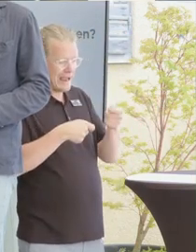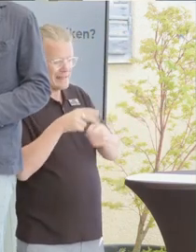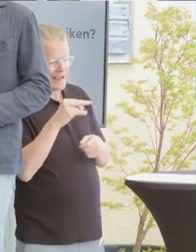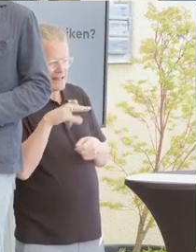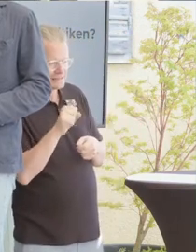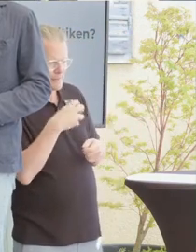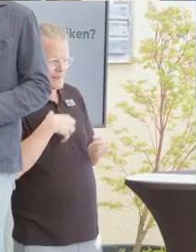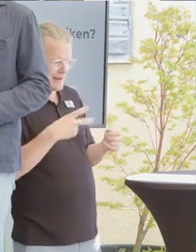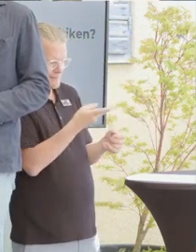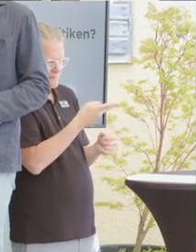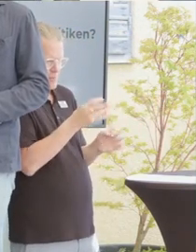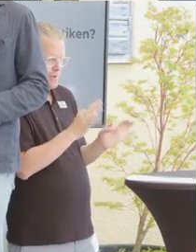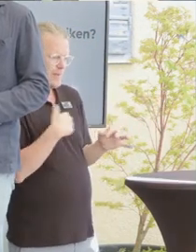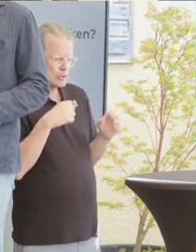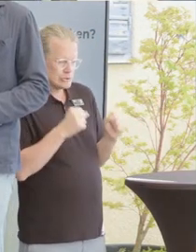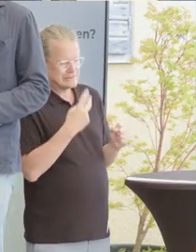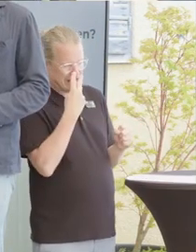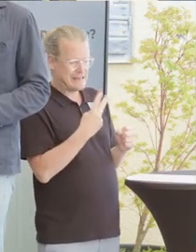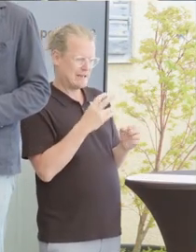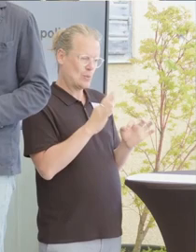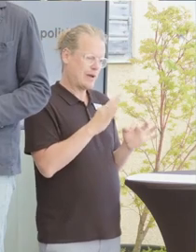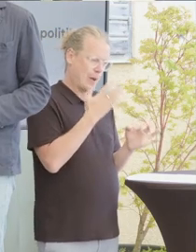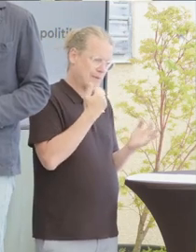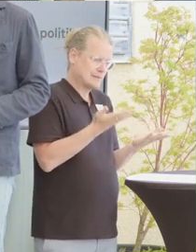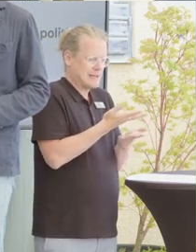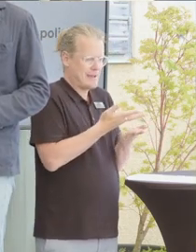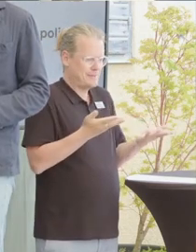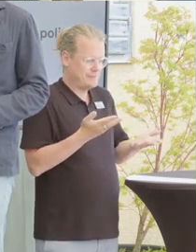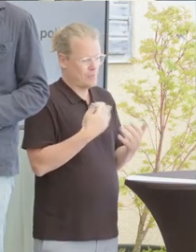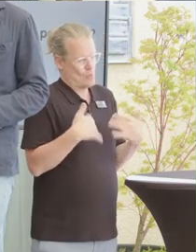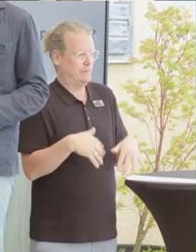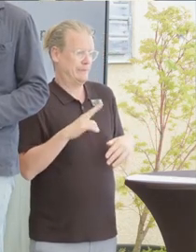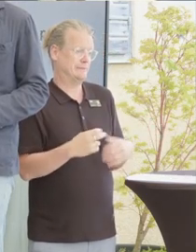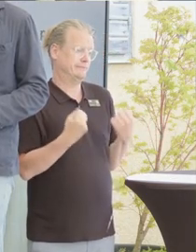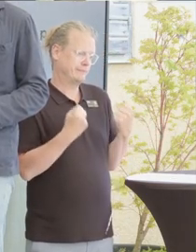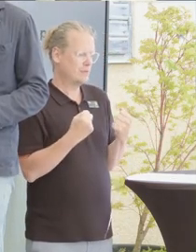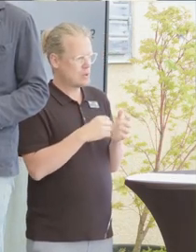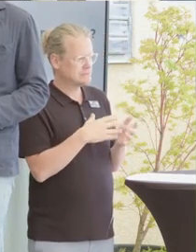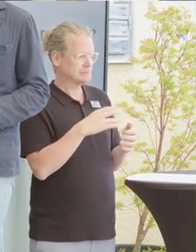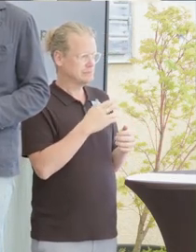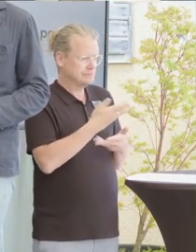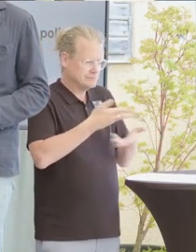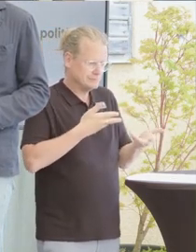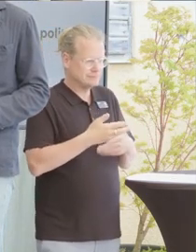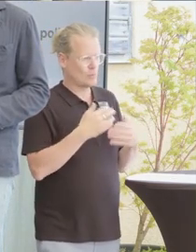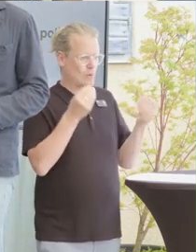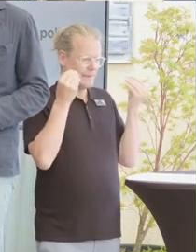och den är ju jätteviktig för att för just utbildning och